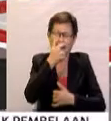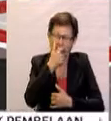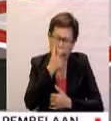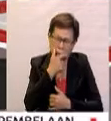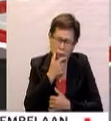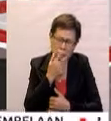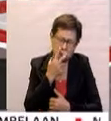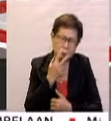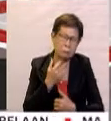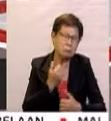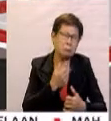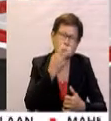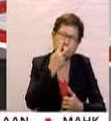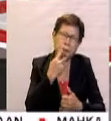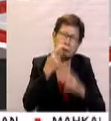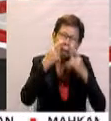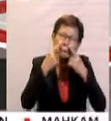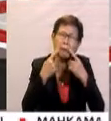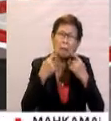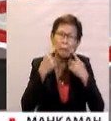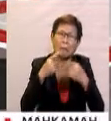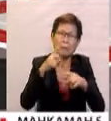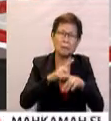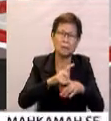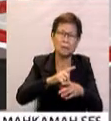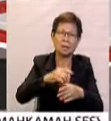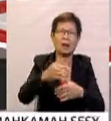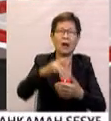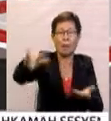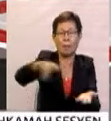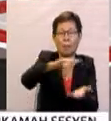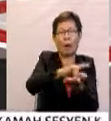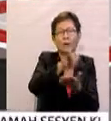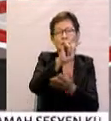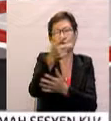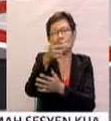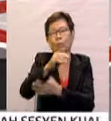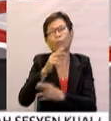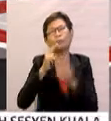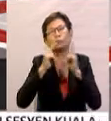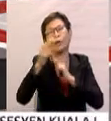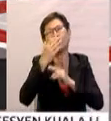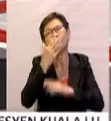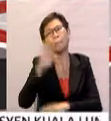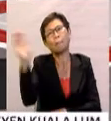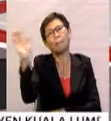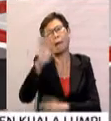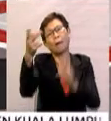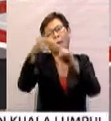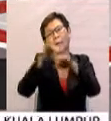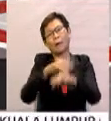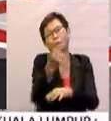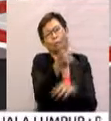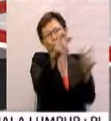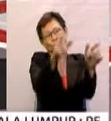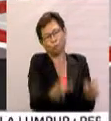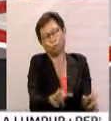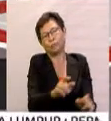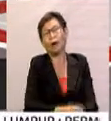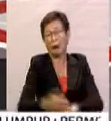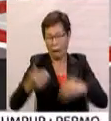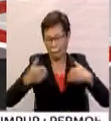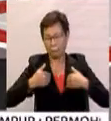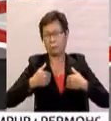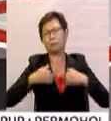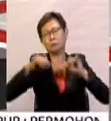hingga dilihat mengesat air mata ketika berada di pengkalan TUDM Kuantan bagi mengucapkan selamat berangkat kepada baginda berdua. Ya, malah ada